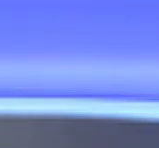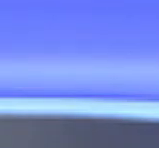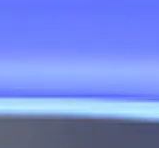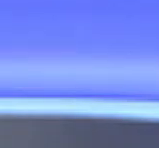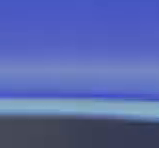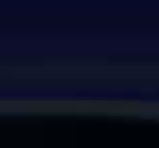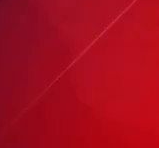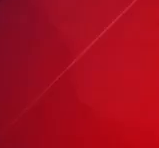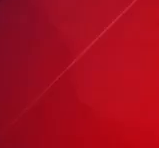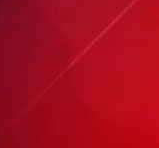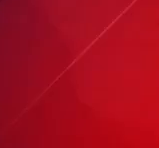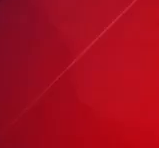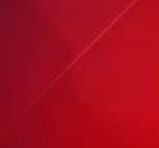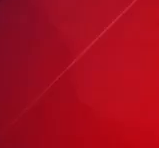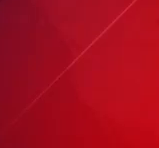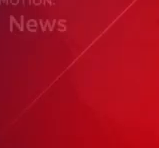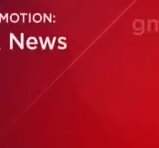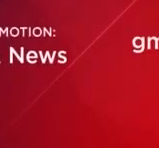www.gmanews.tv.